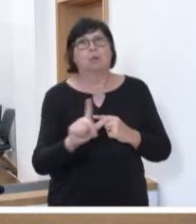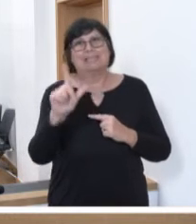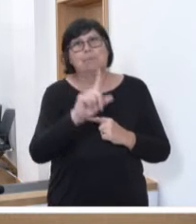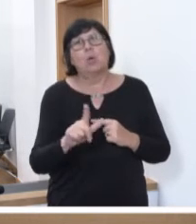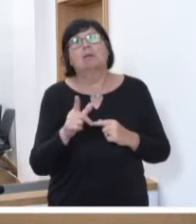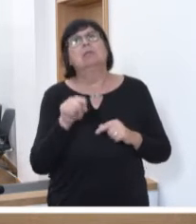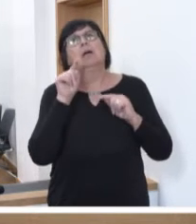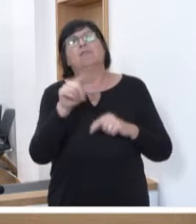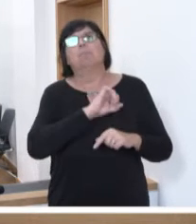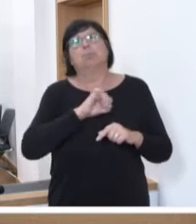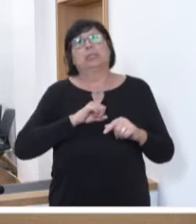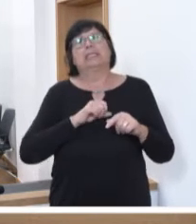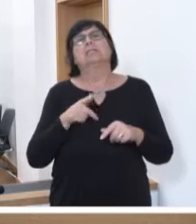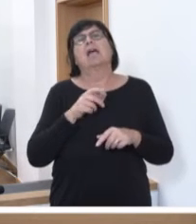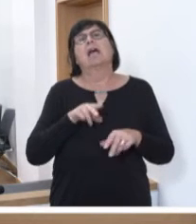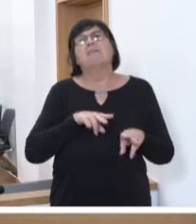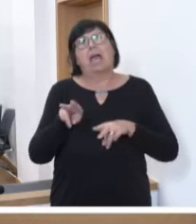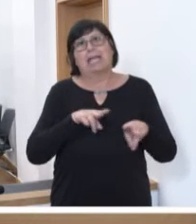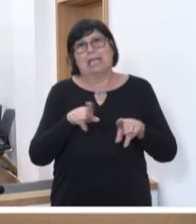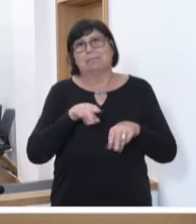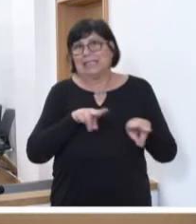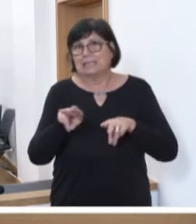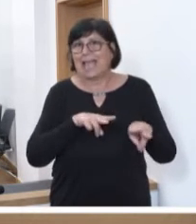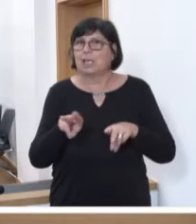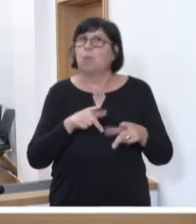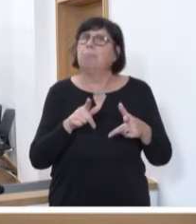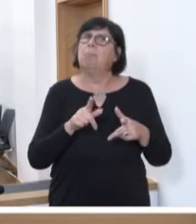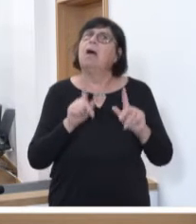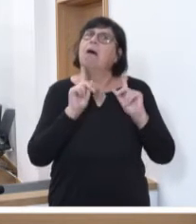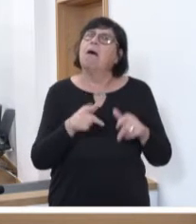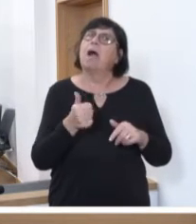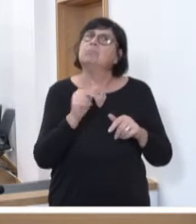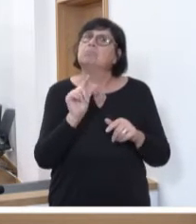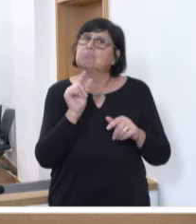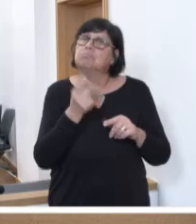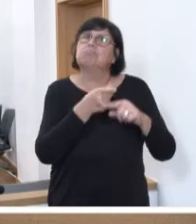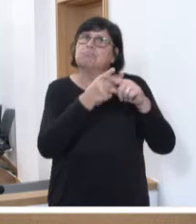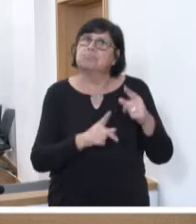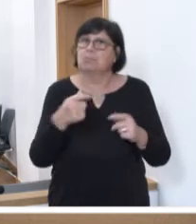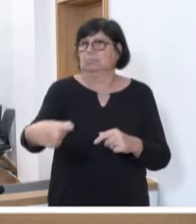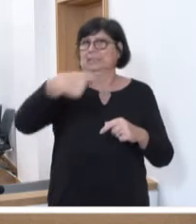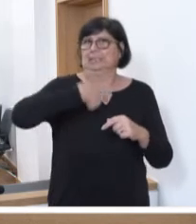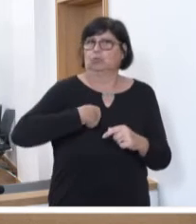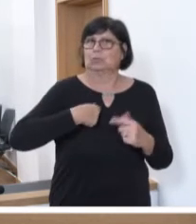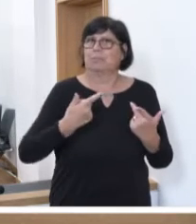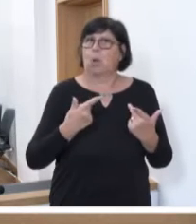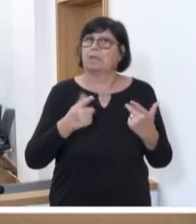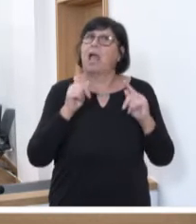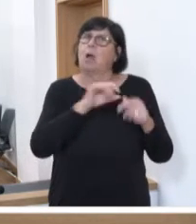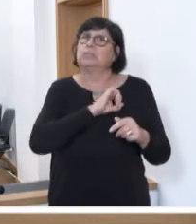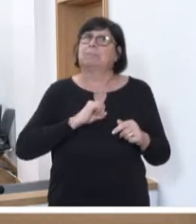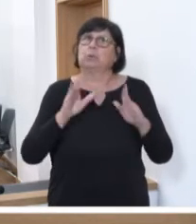die Initiative zu ergreifen, damit dieses die Erstellung einer Machbarkeitsstudie für dieses für das Saarland bedeutende Infrastrukturprojekt aus dem